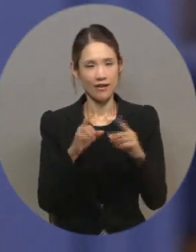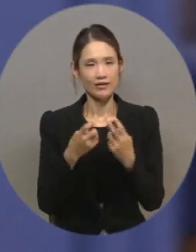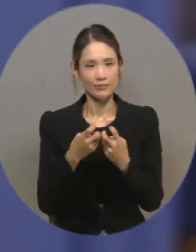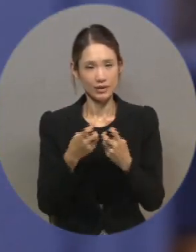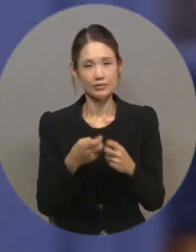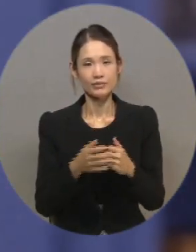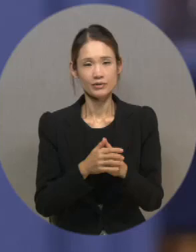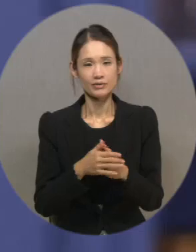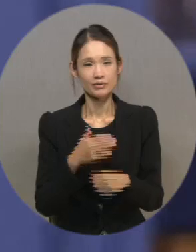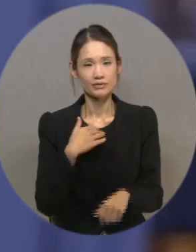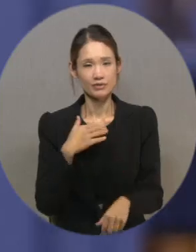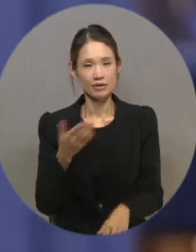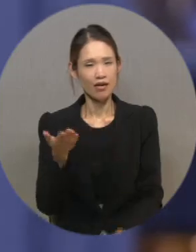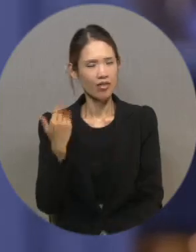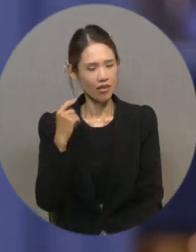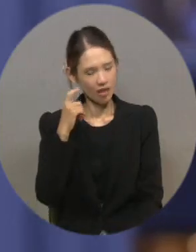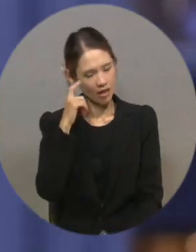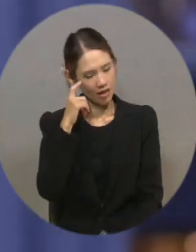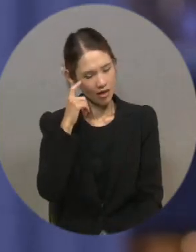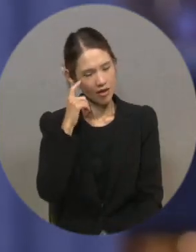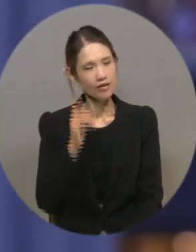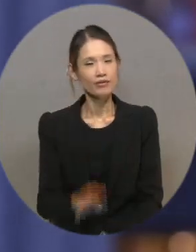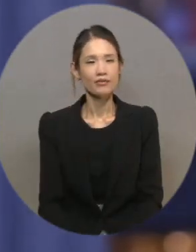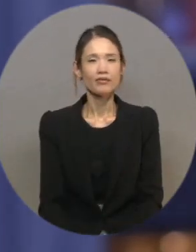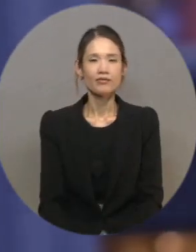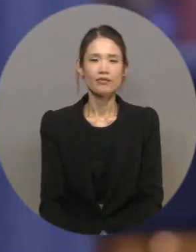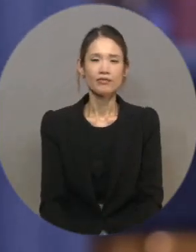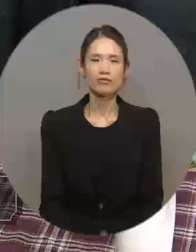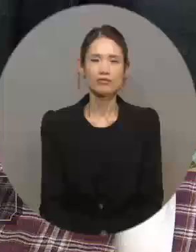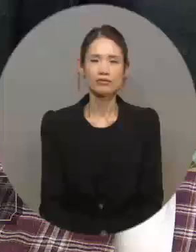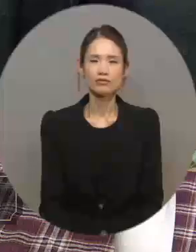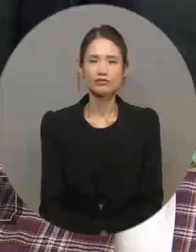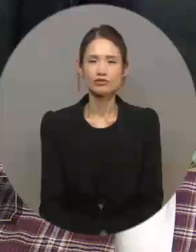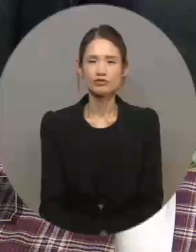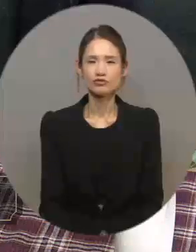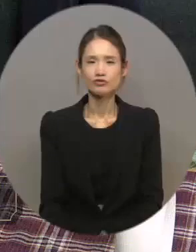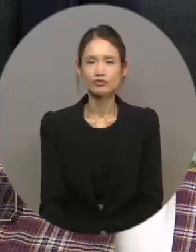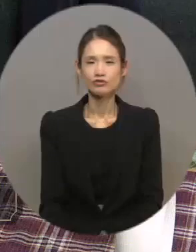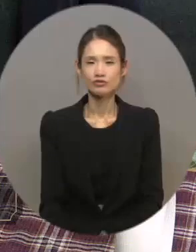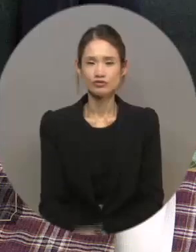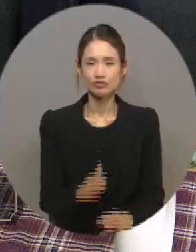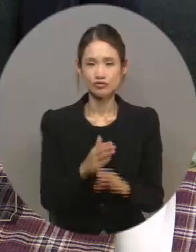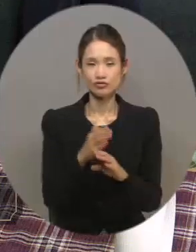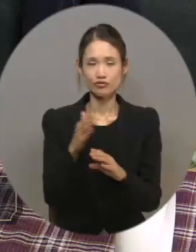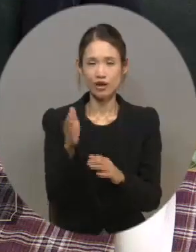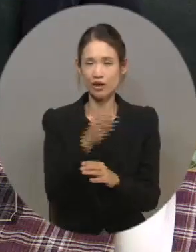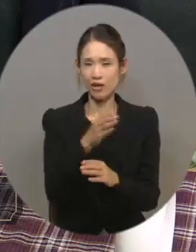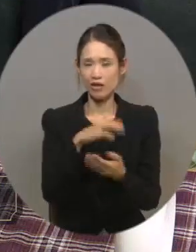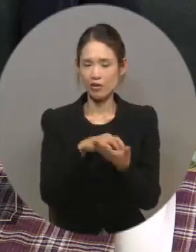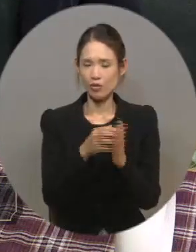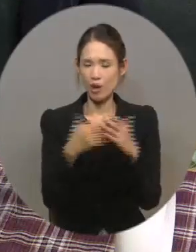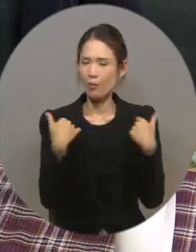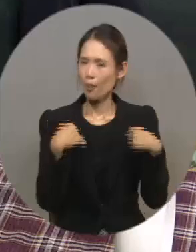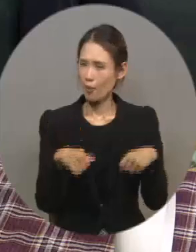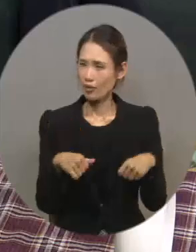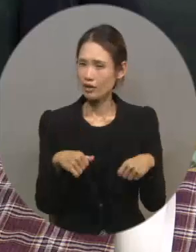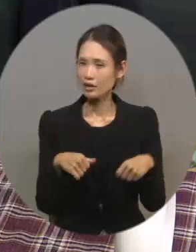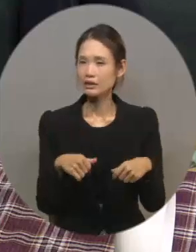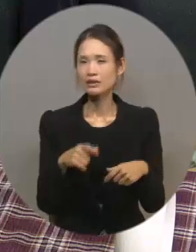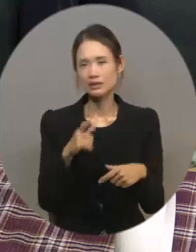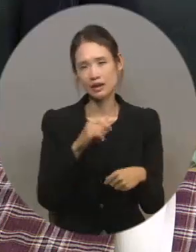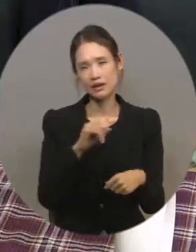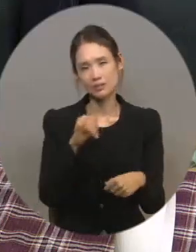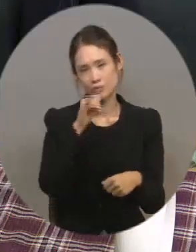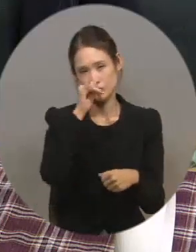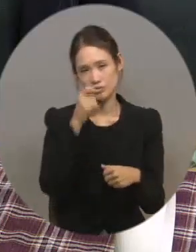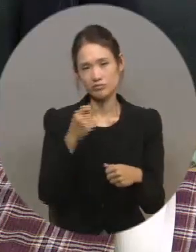사실 제가 예상하기에 네. 중간에 포기하는 친구들도 많을 것 있죠. 같습니다. 있죠. 못 따라가서.